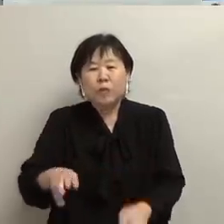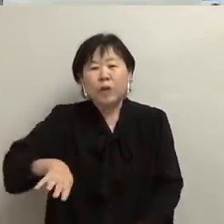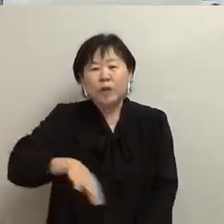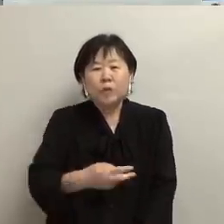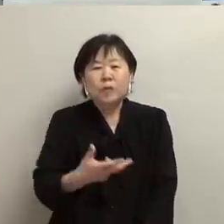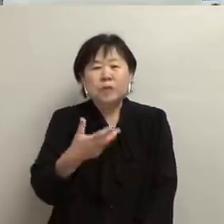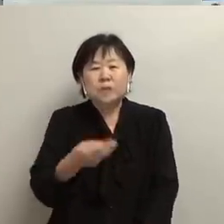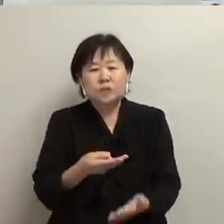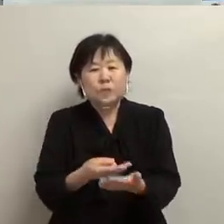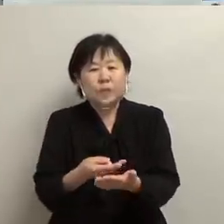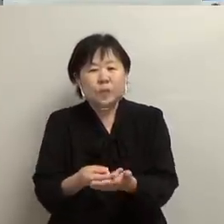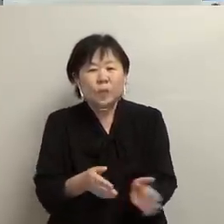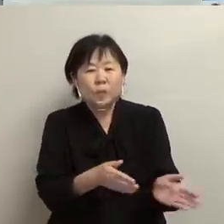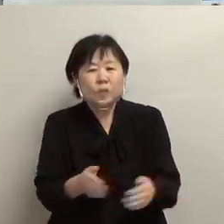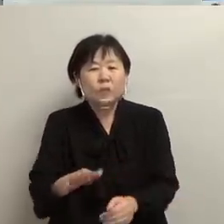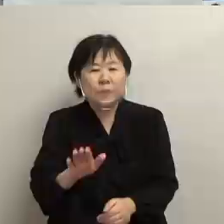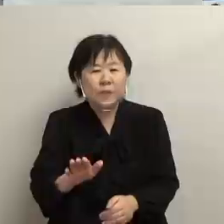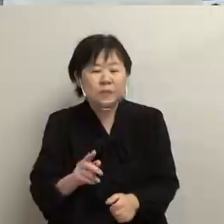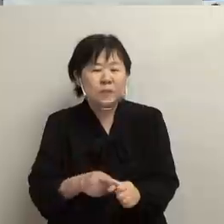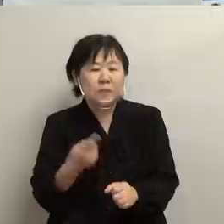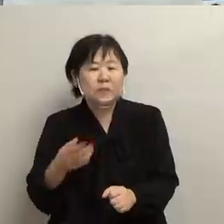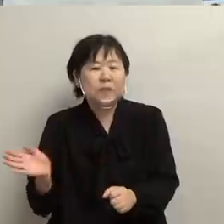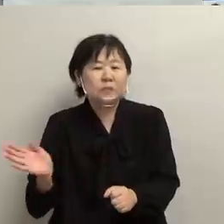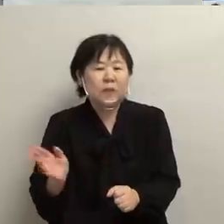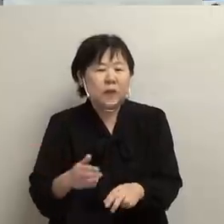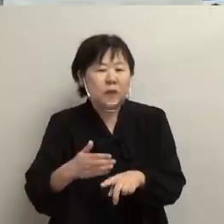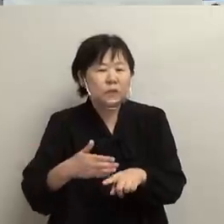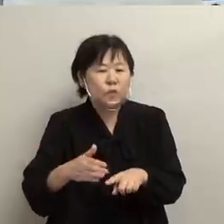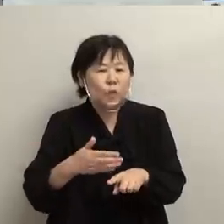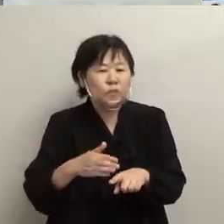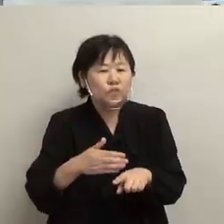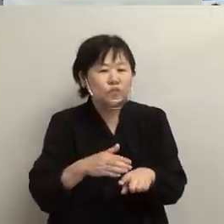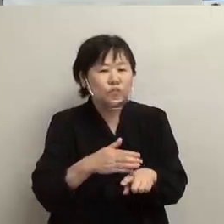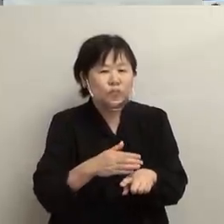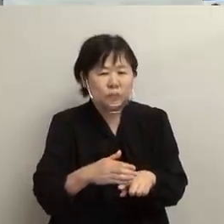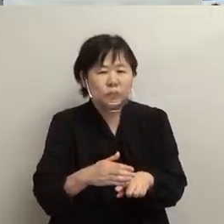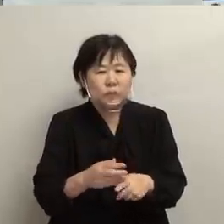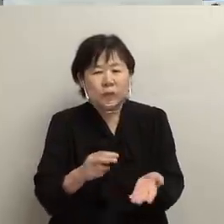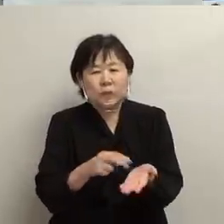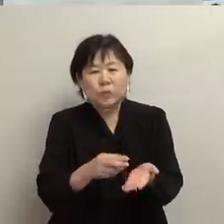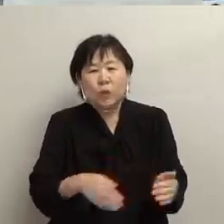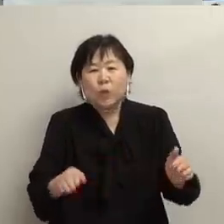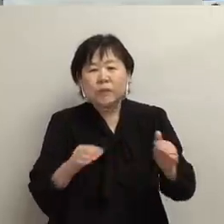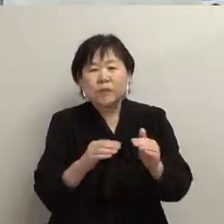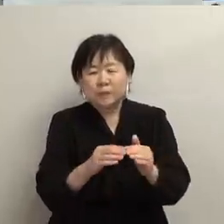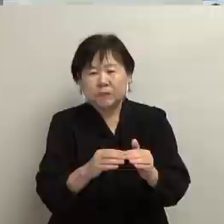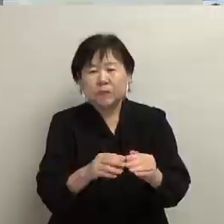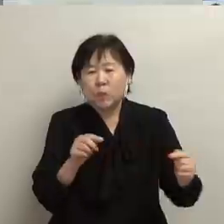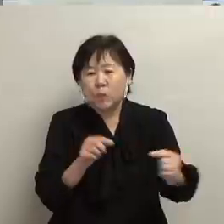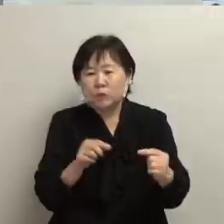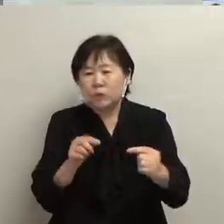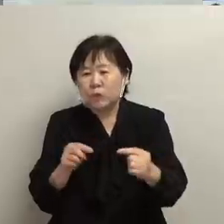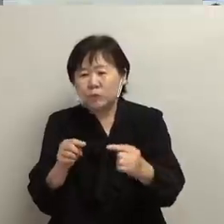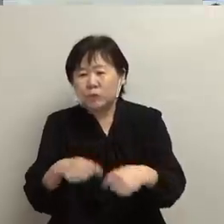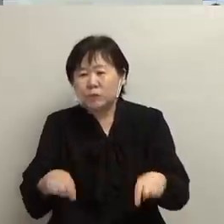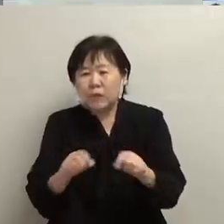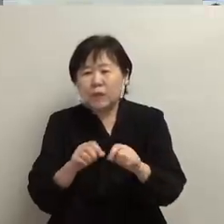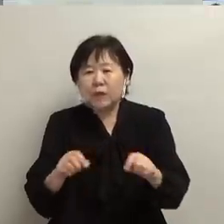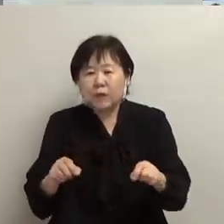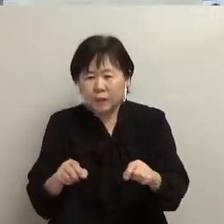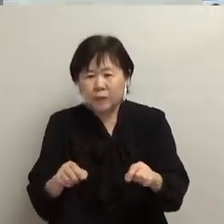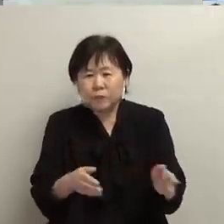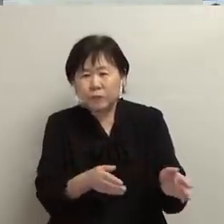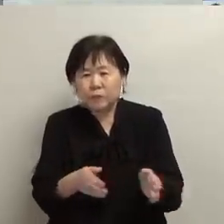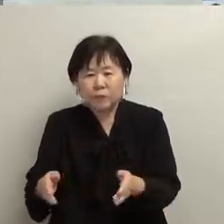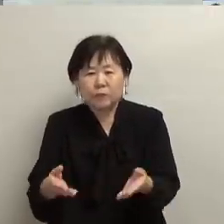用意させていただいてます本当にこれは昨年来ですねど少しずつ少しずつの各秒に3頭を紅潮させていただきまして確保させて